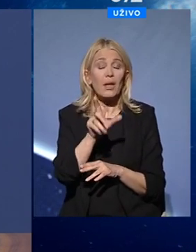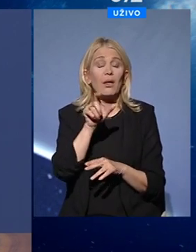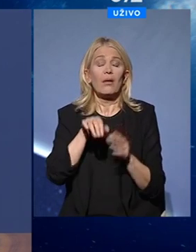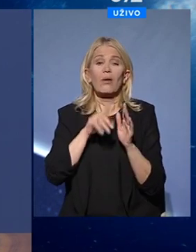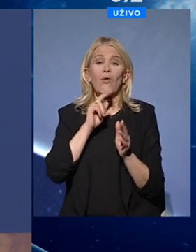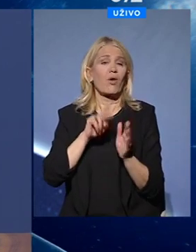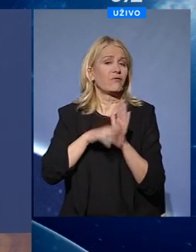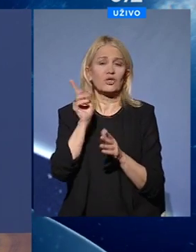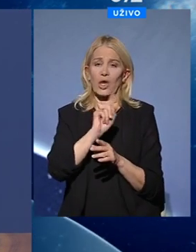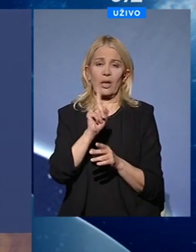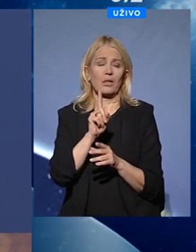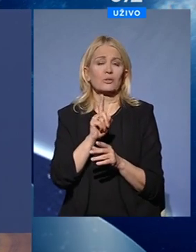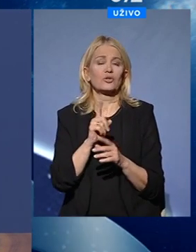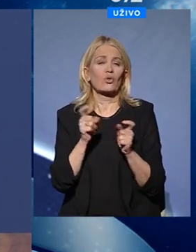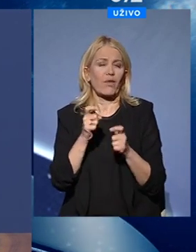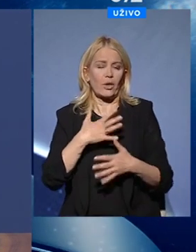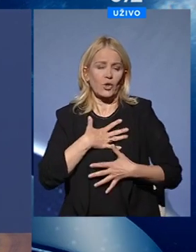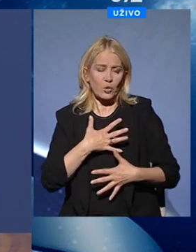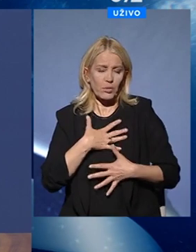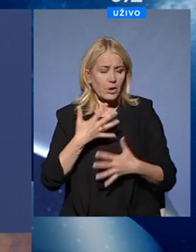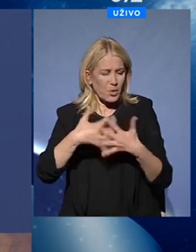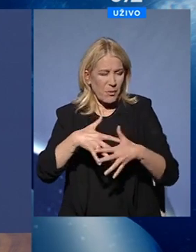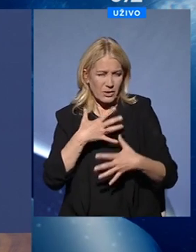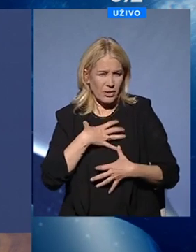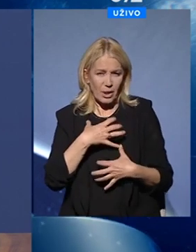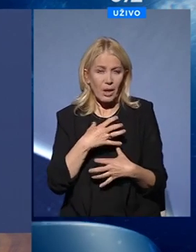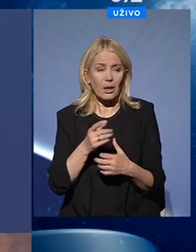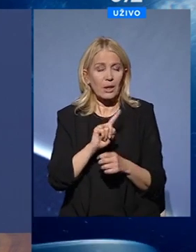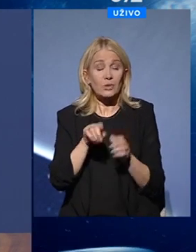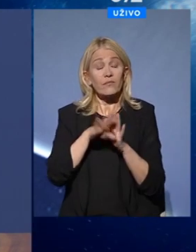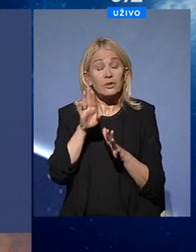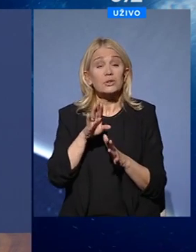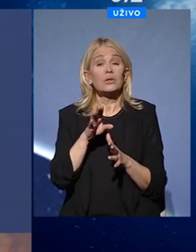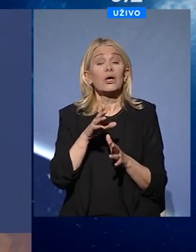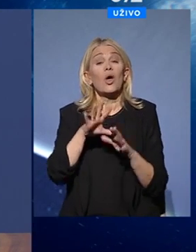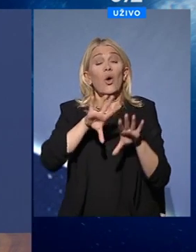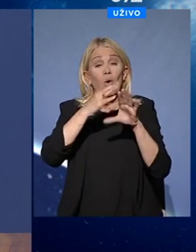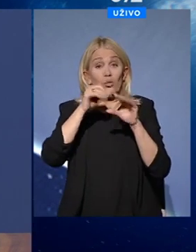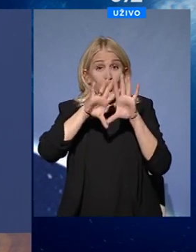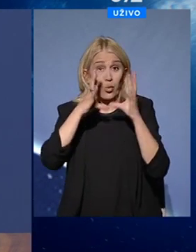nisu na respiratoru. Od ukupno